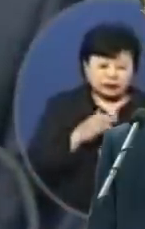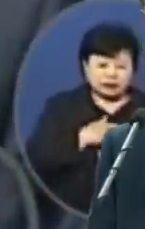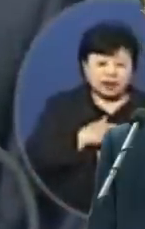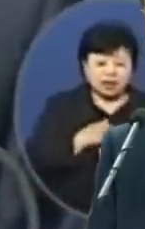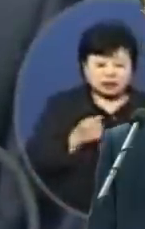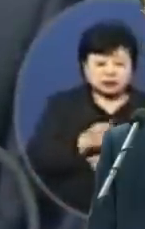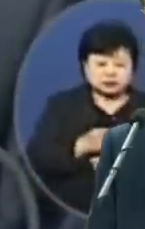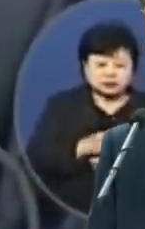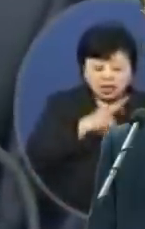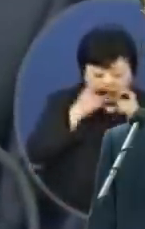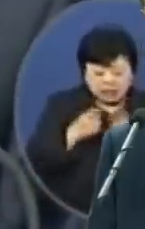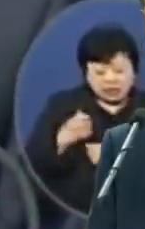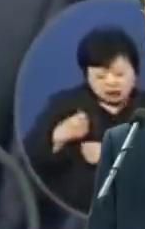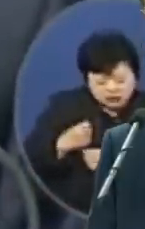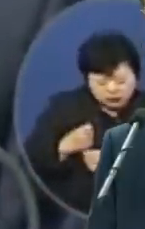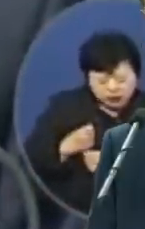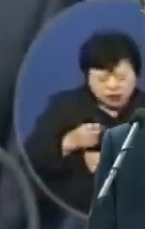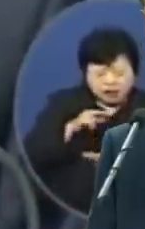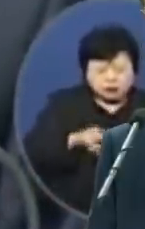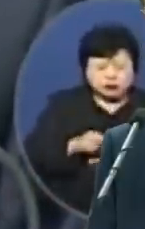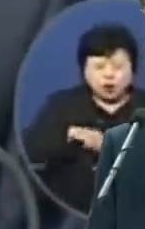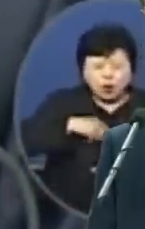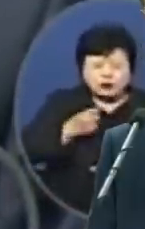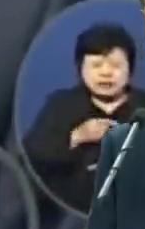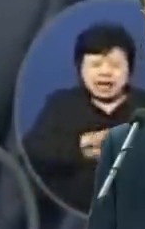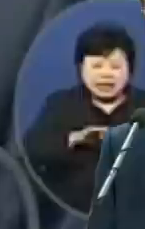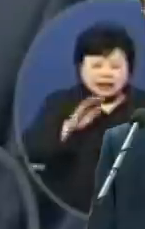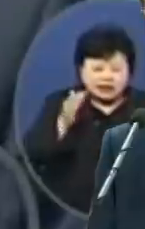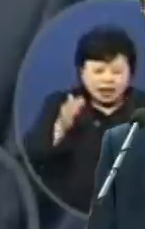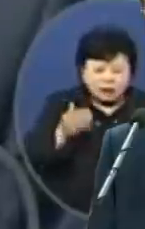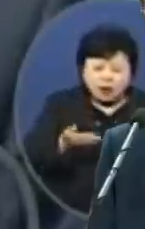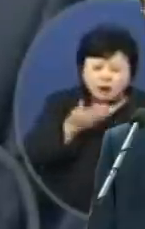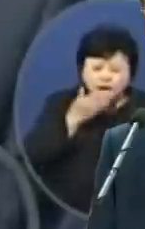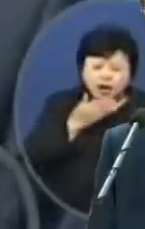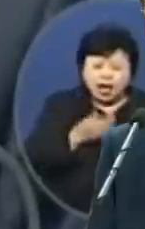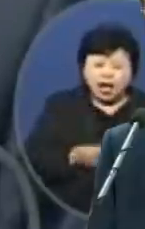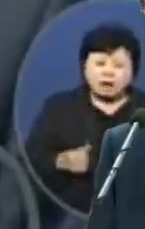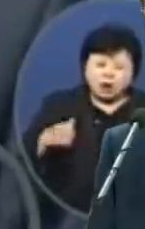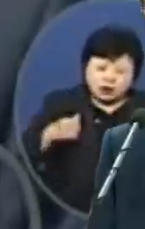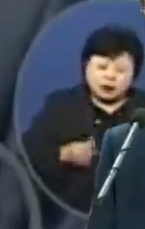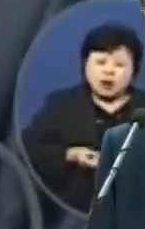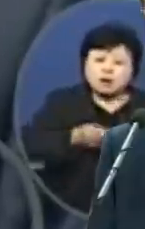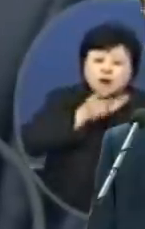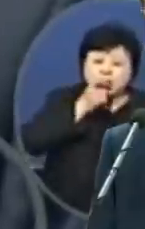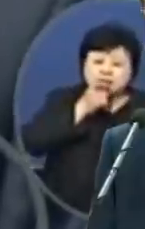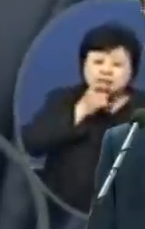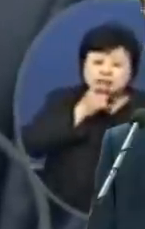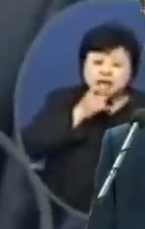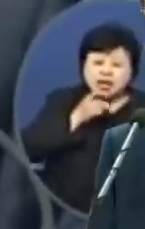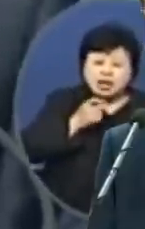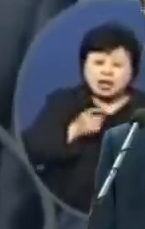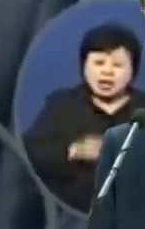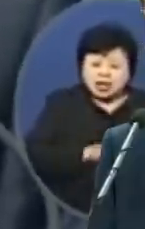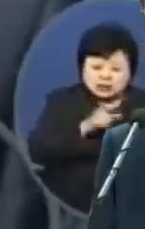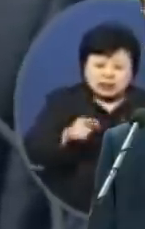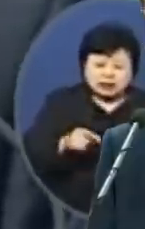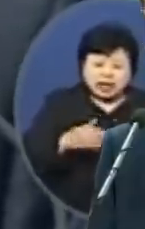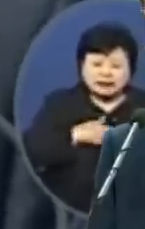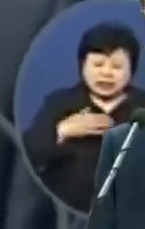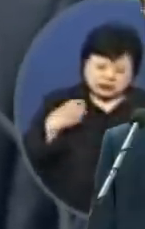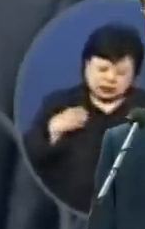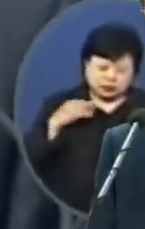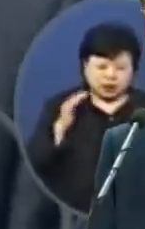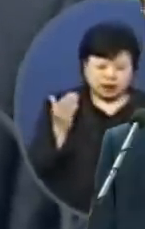짐을 내가 다 짊어져야 되고 내 문제를 내가 다 해결해야 되고 무엇을 먹을까 무엇을 입을까 무엇을 마실까 어떻게 살 거를 내가 책임져야 되는